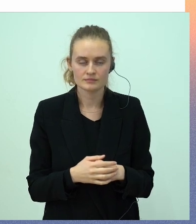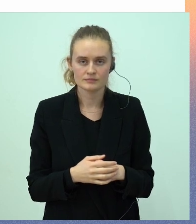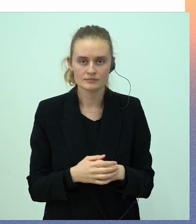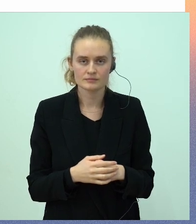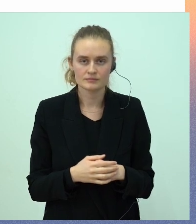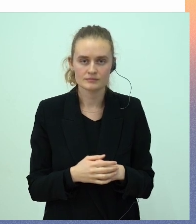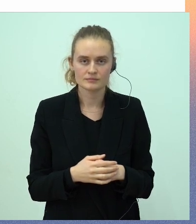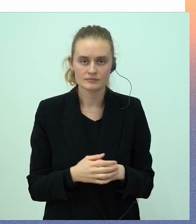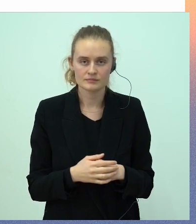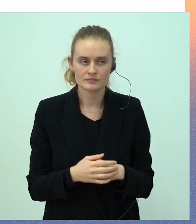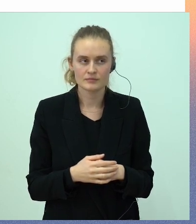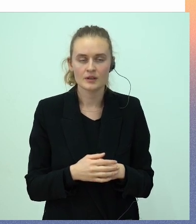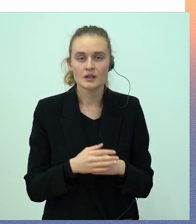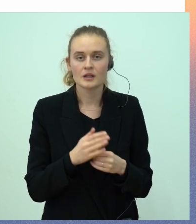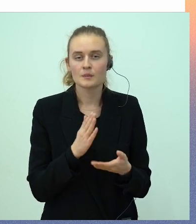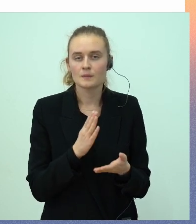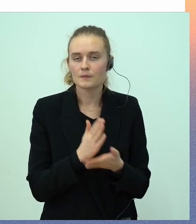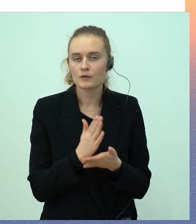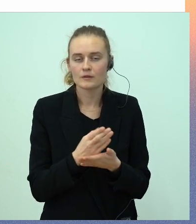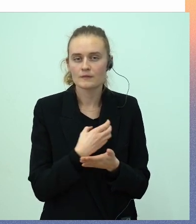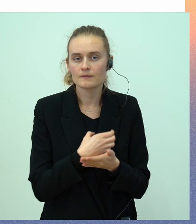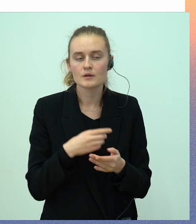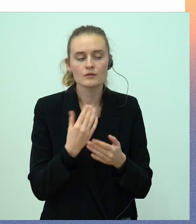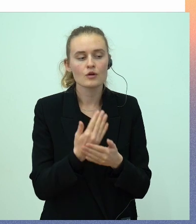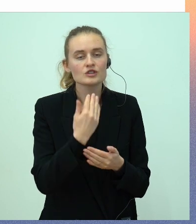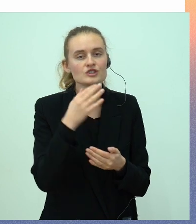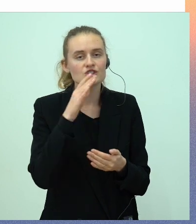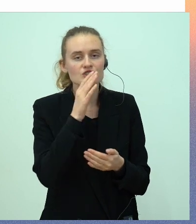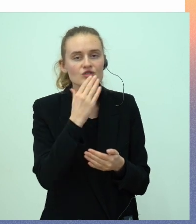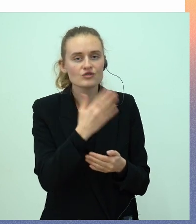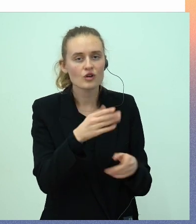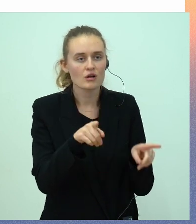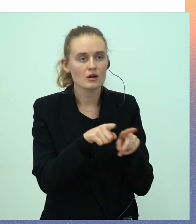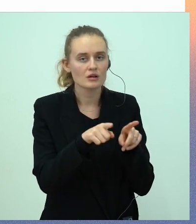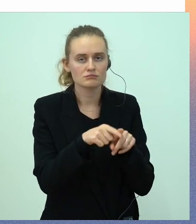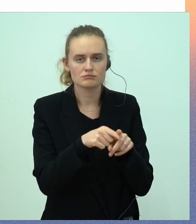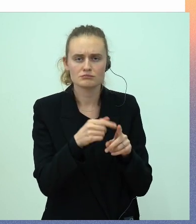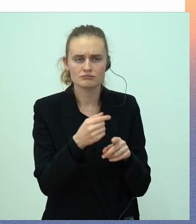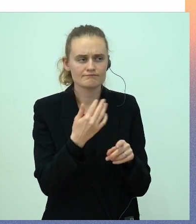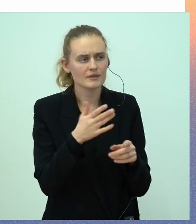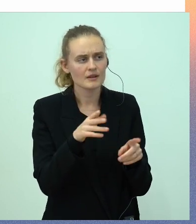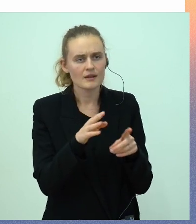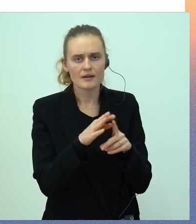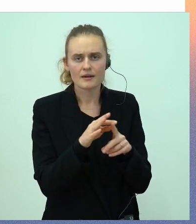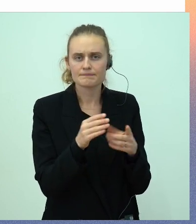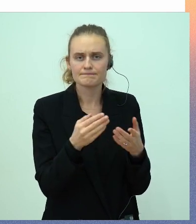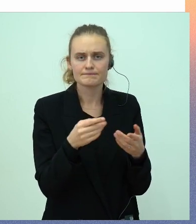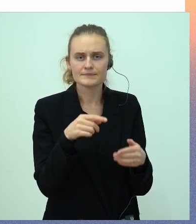taip pat būtina įvertinti ir žydų įsitikinimus, įvertinti žydų